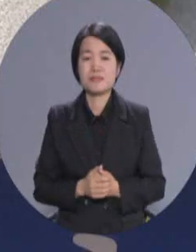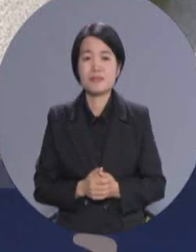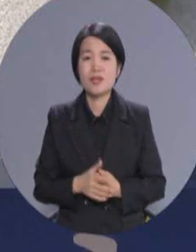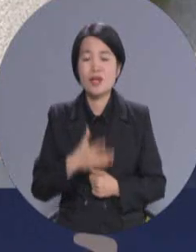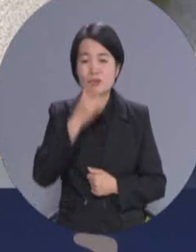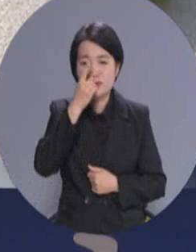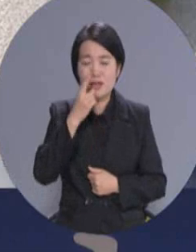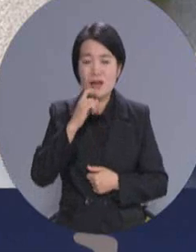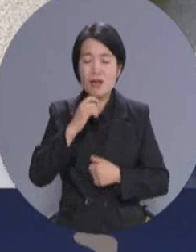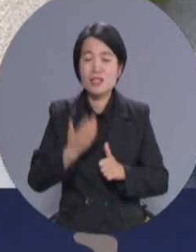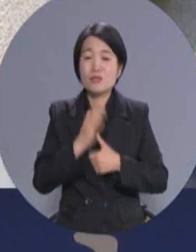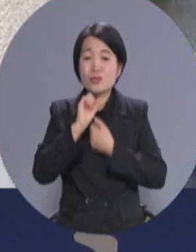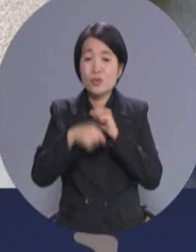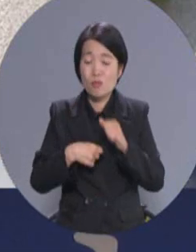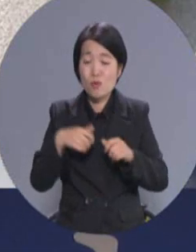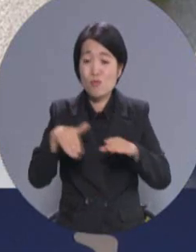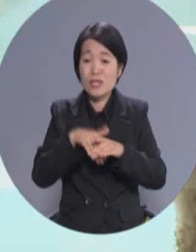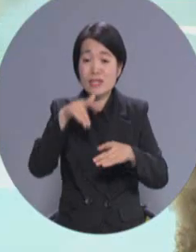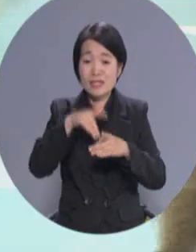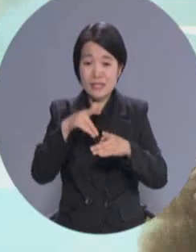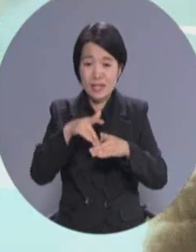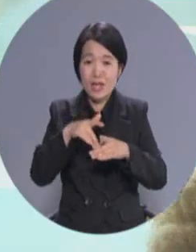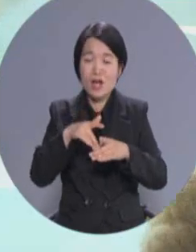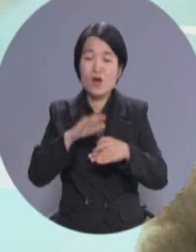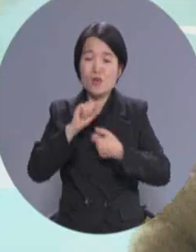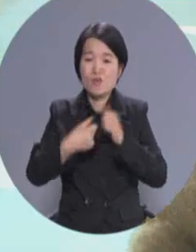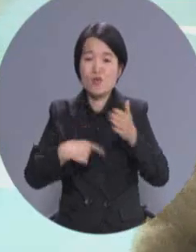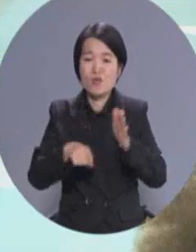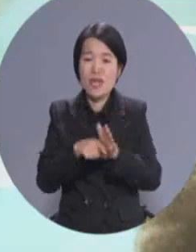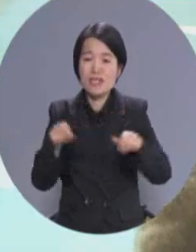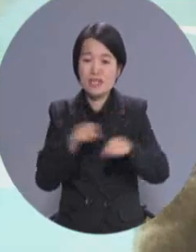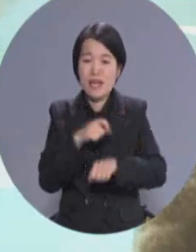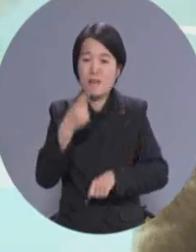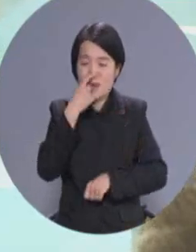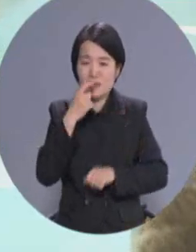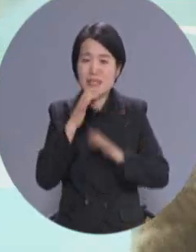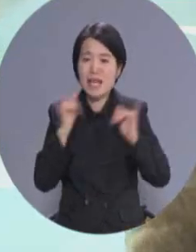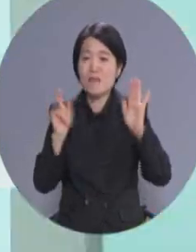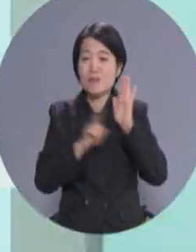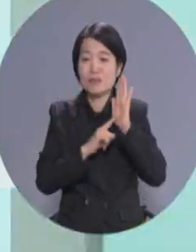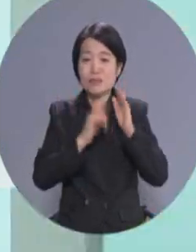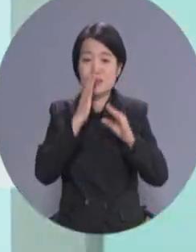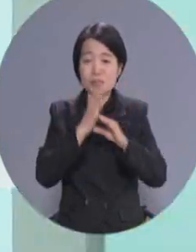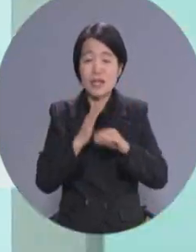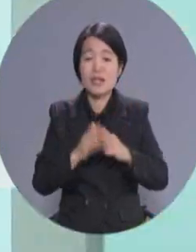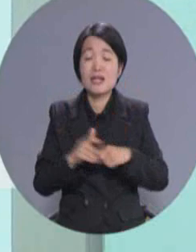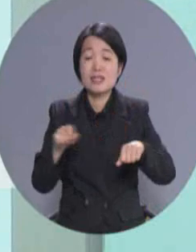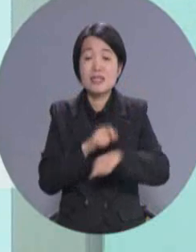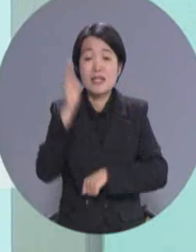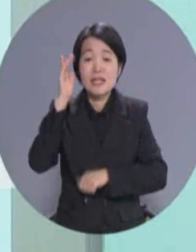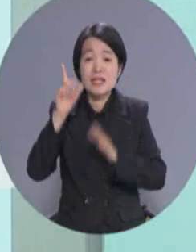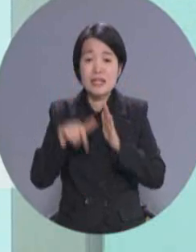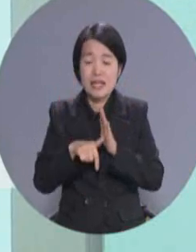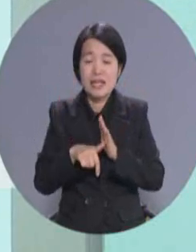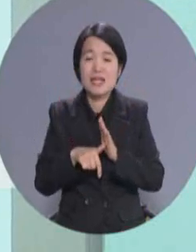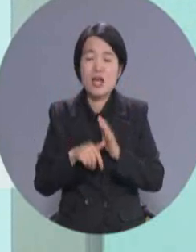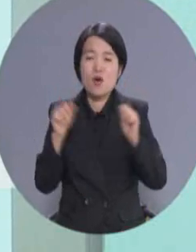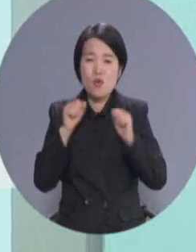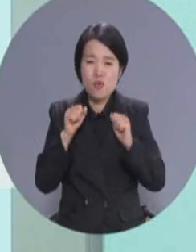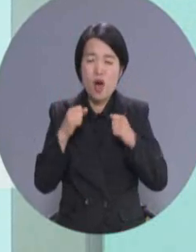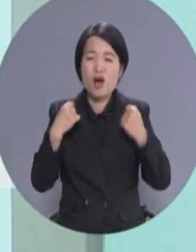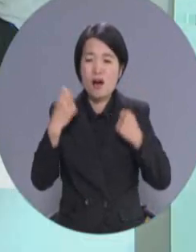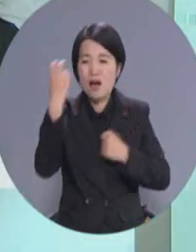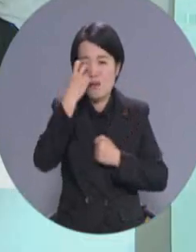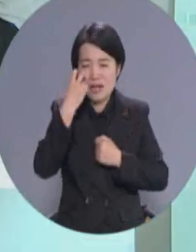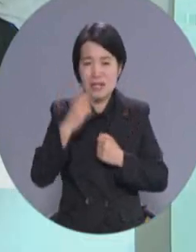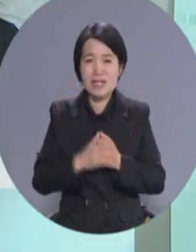순천 반려동물 문화센터에서 반려동물을 위한 특강 수강생을 모집합니다 이번 특강에서는 반려동물 겨울철 건강